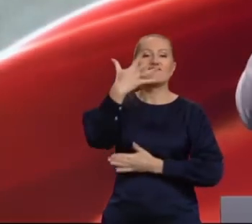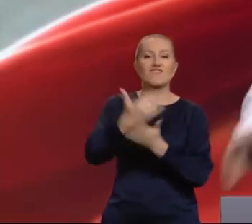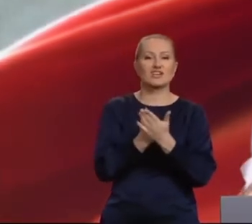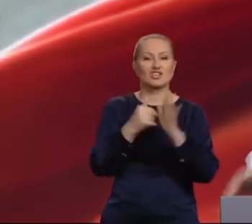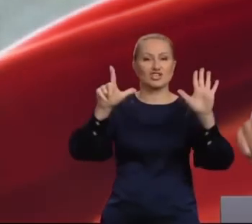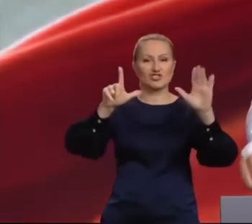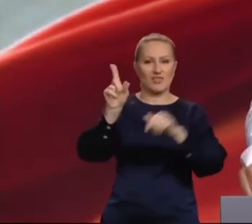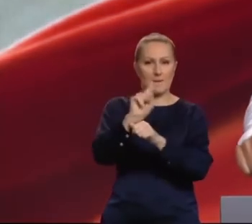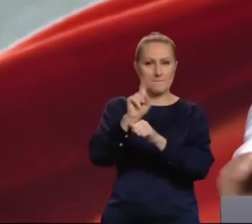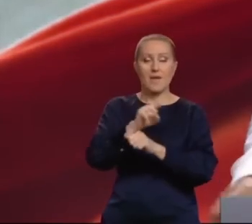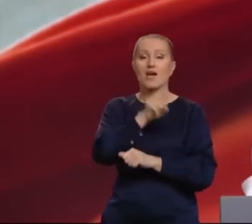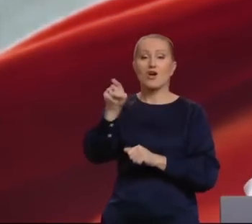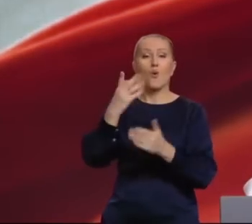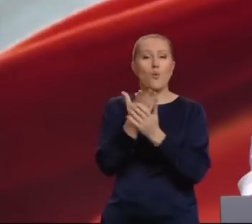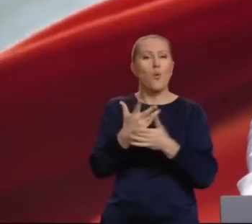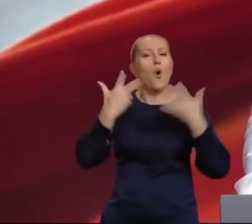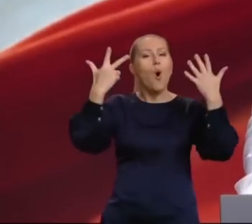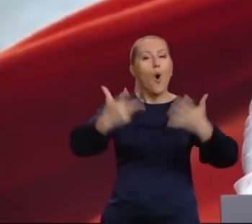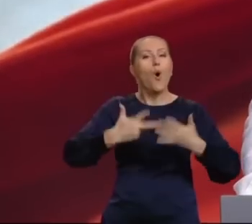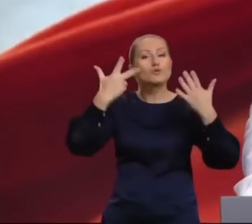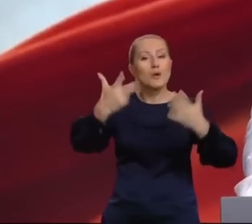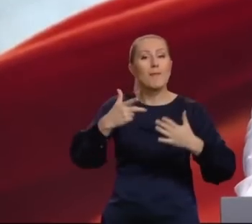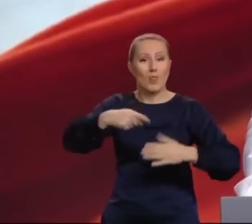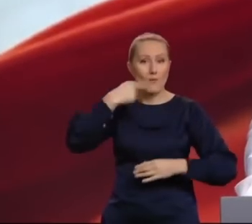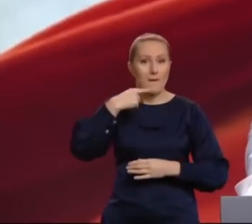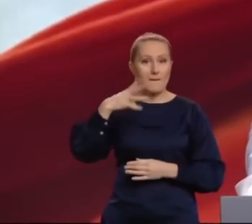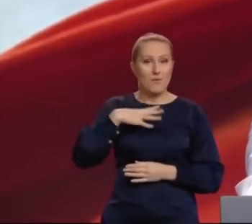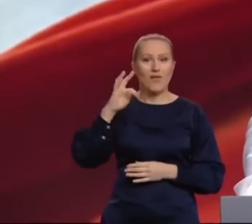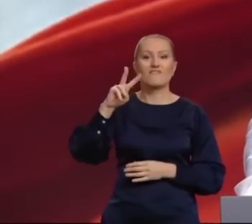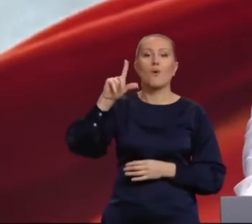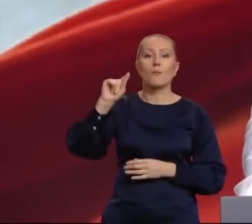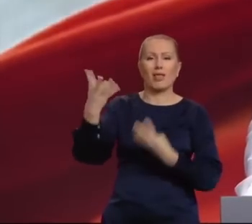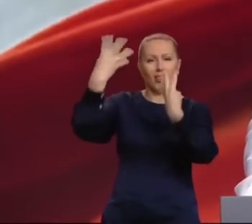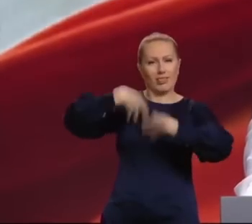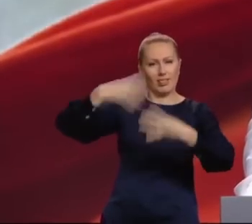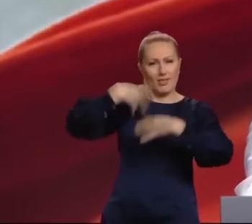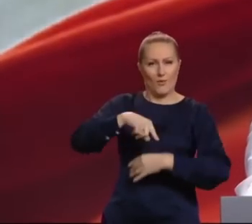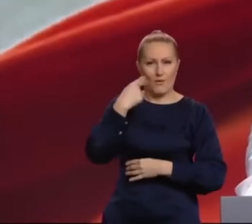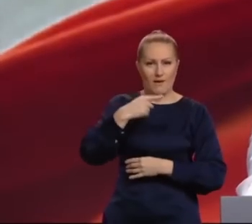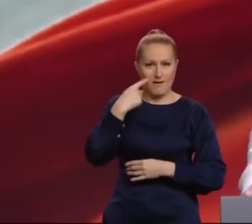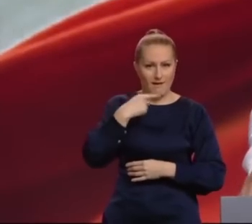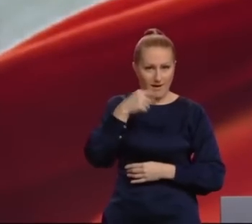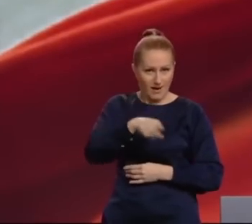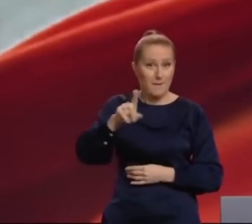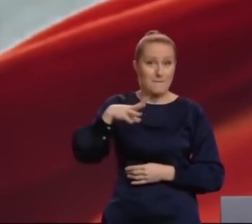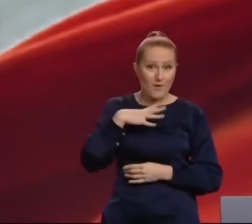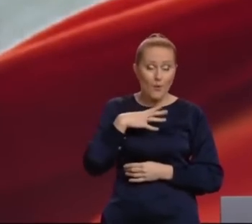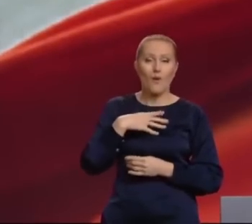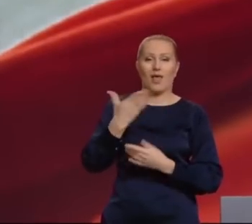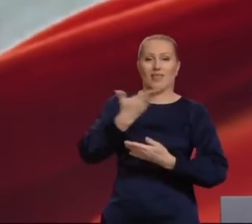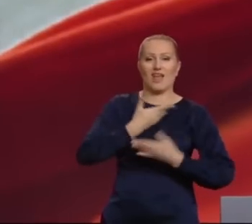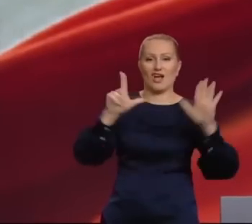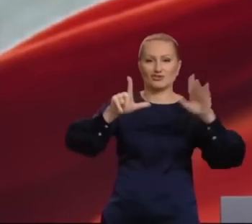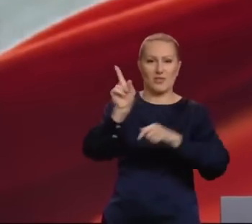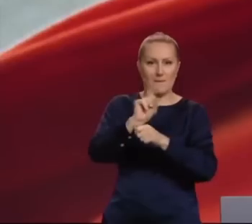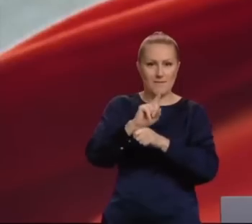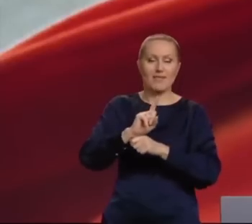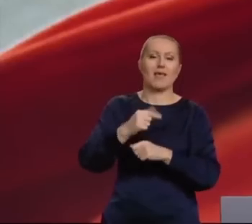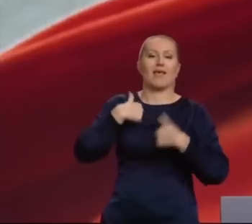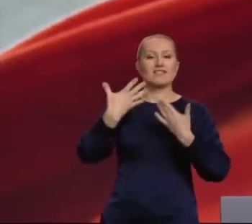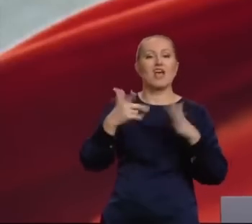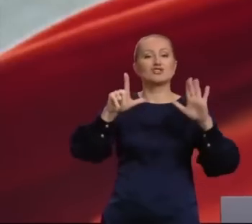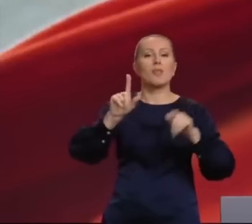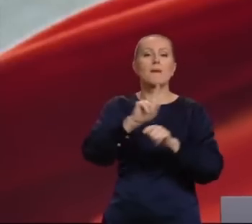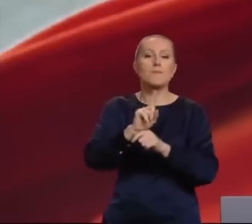tyle TVP. Po 8 latach kłamstw na mój temat, tyle minut dostałem, żeby podzielić się moimi